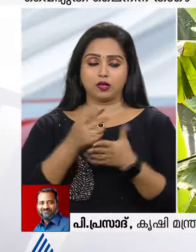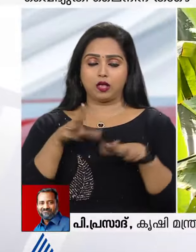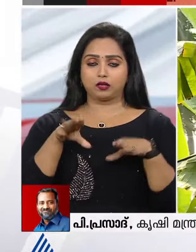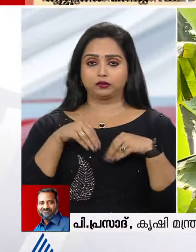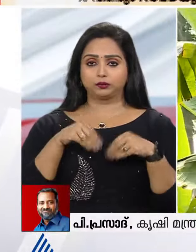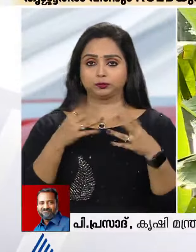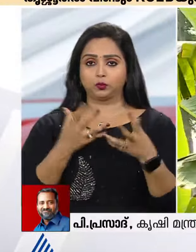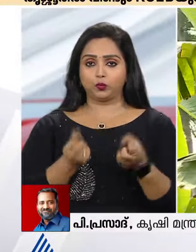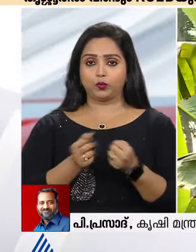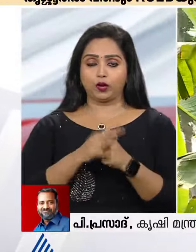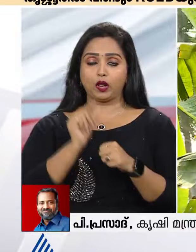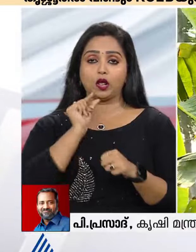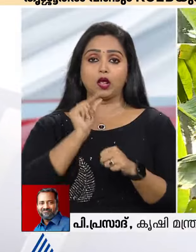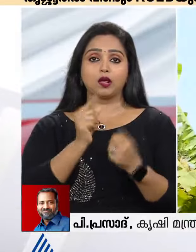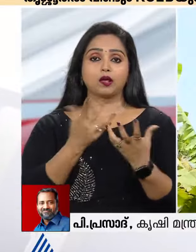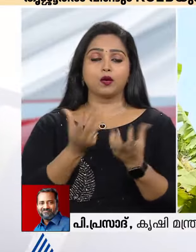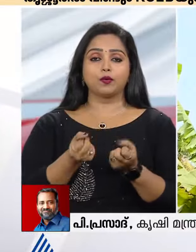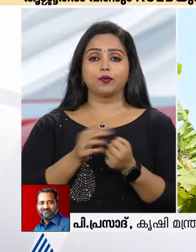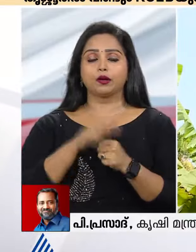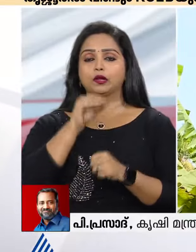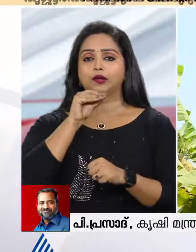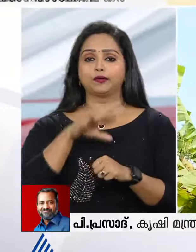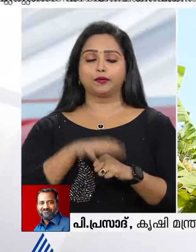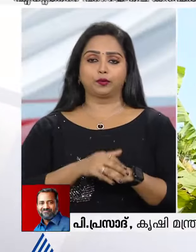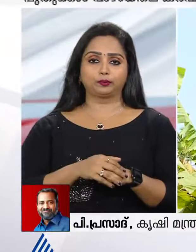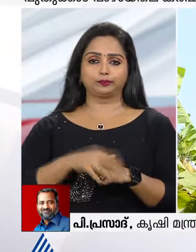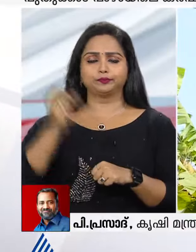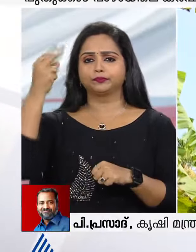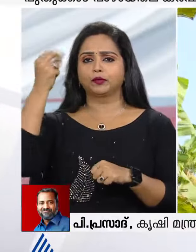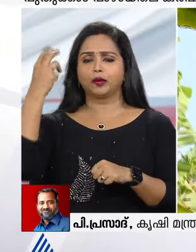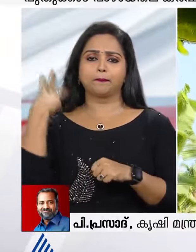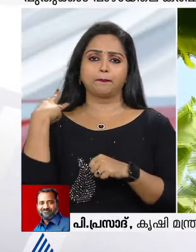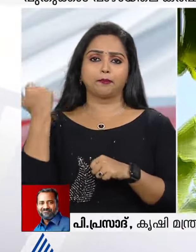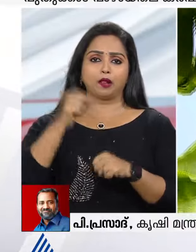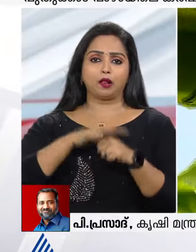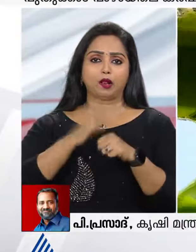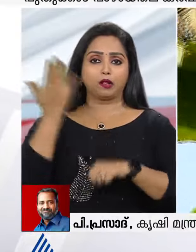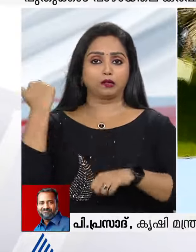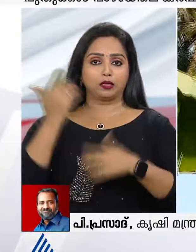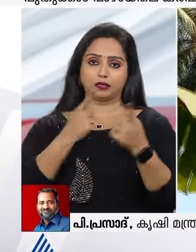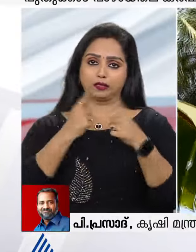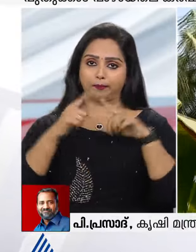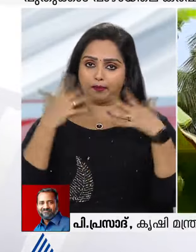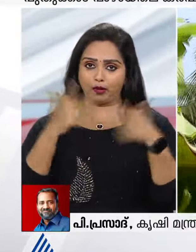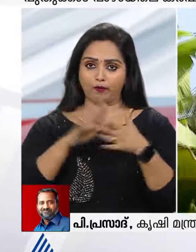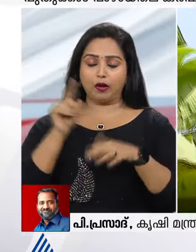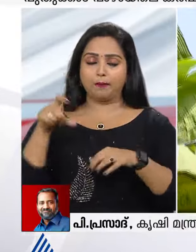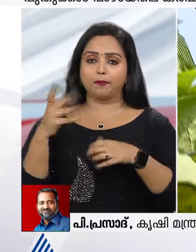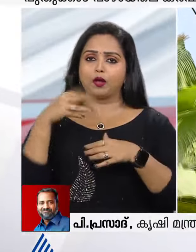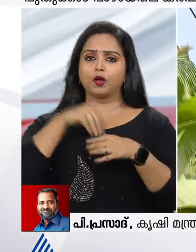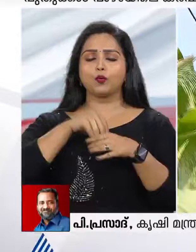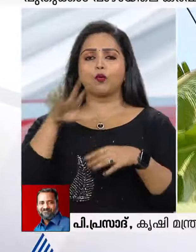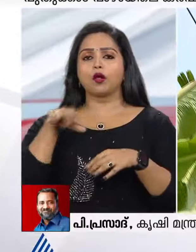സ്വീകരിക്കേണ്ടത് അത്യന്താപേക്ഷിതമാണെന്നാണ് എന്റെ അഭിപ്രായം. വൈദ്യുതി വകുപ്പ് മന്ത്രിയോട് ഇക്കാര്യം സംസാരിച്ചിട്ടുണ്ട്, അദ്ദേഹം ഇടപെടാമെന്നും